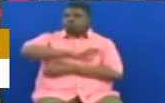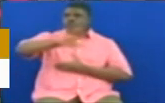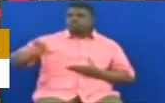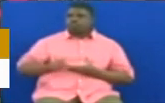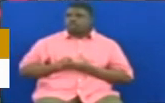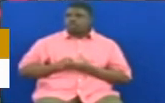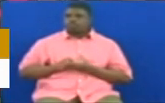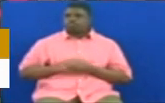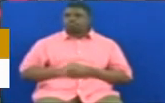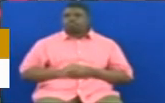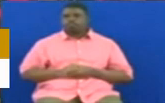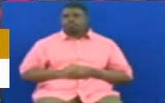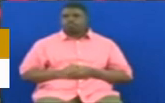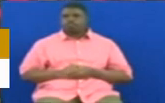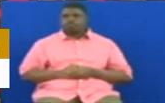Kamati ya bunge zima.